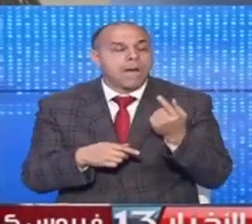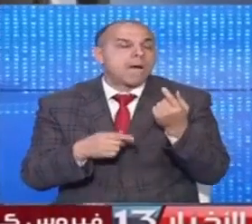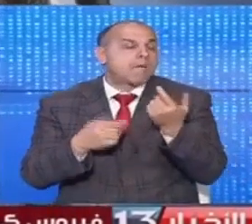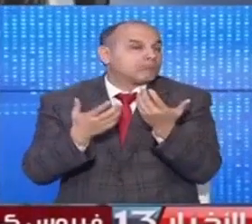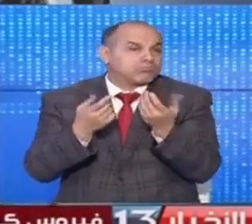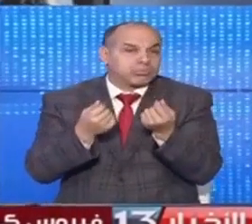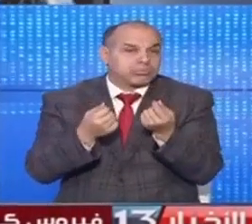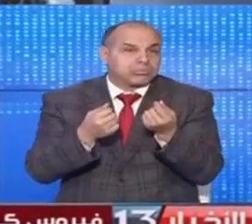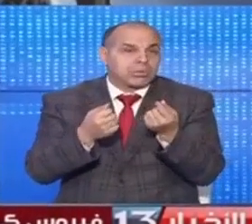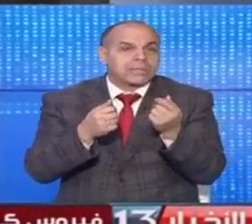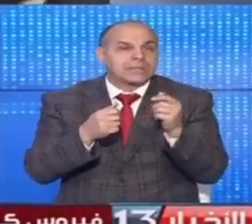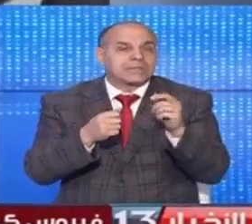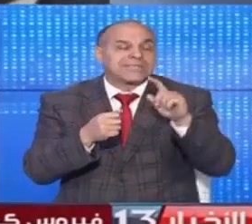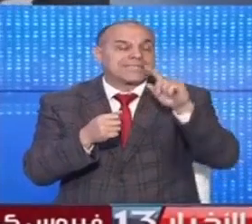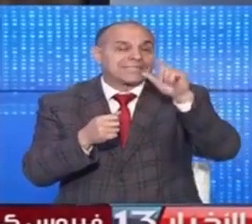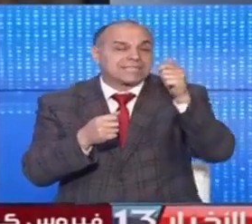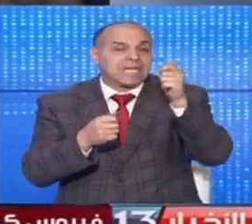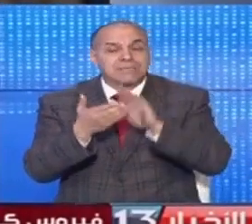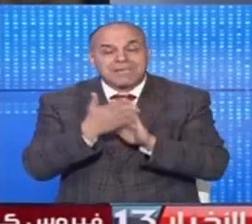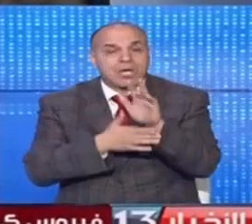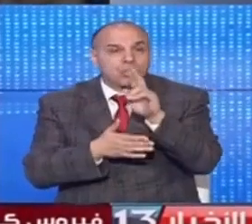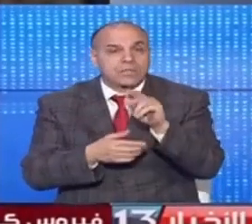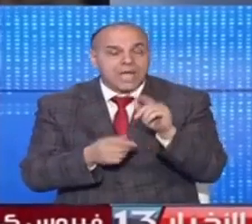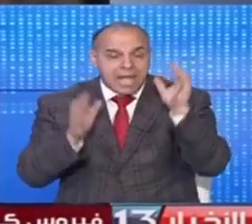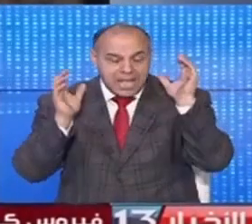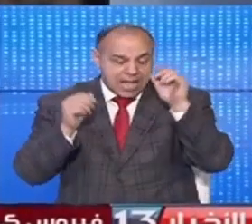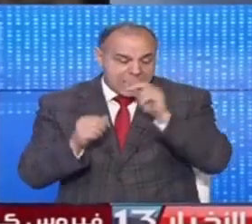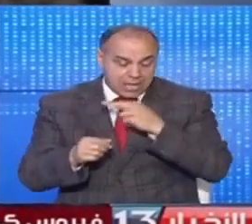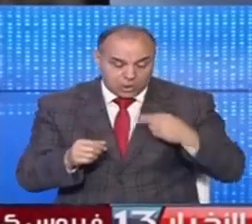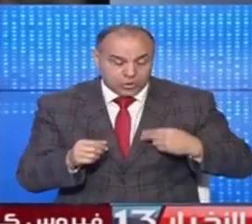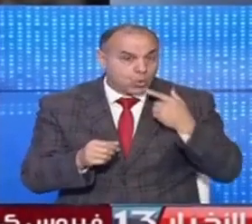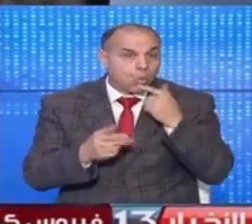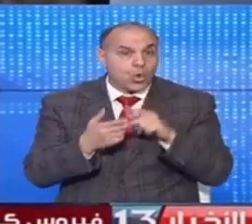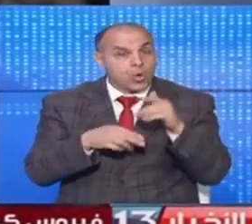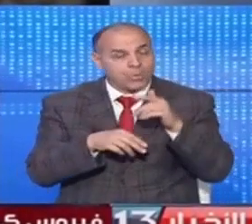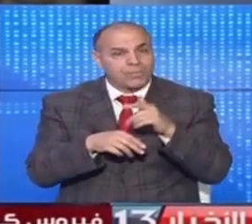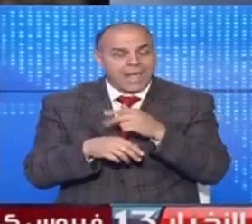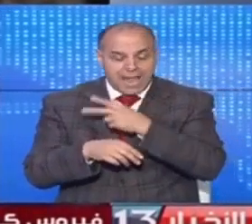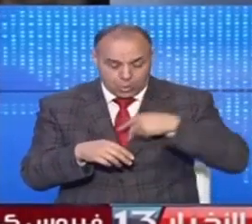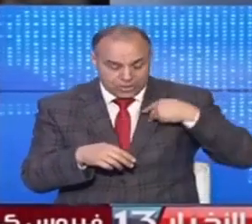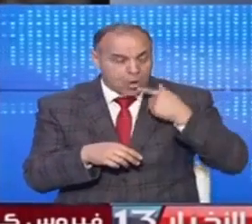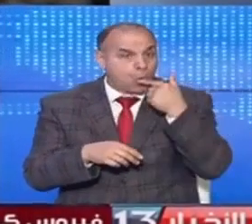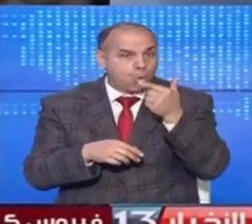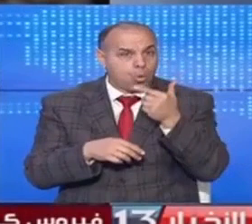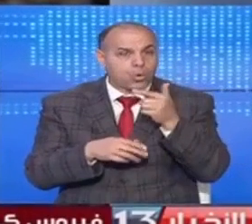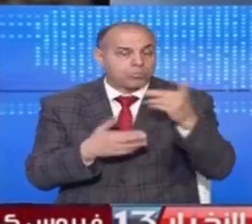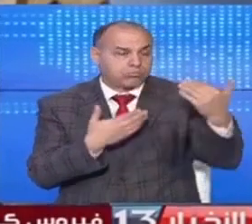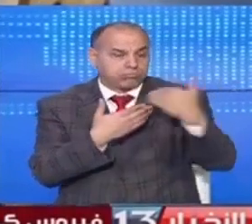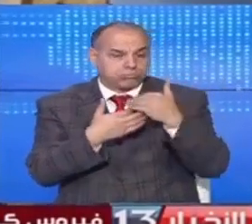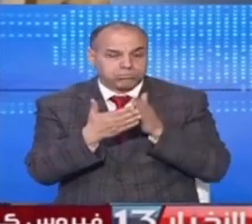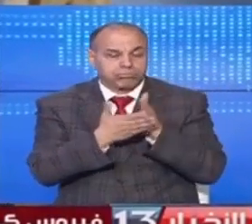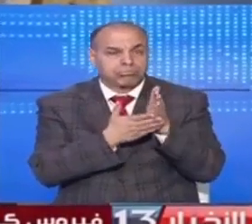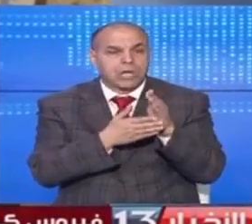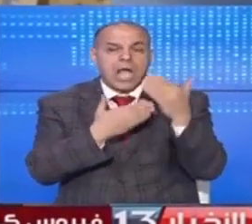سته عشر مليار دولار الاندونيسي التي اعلنت عن رصد حاله الاصابه مؤكدتين قرار منع دخول او عبور